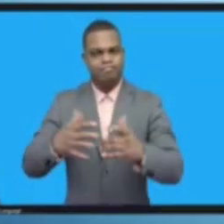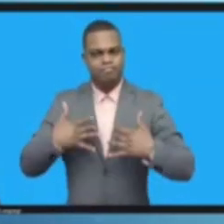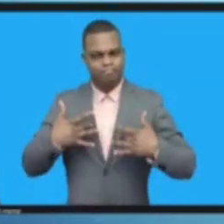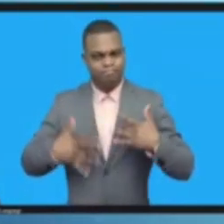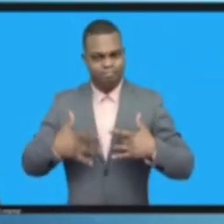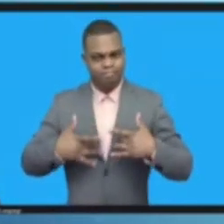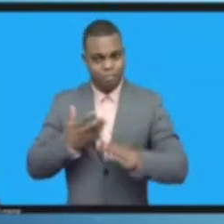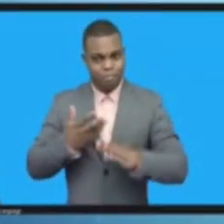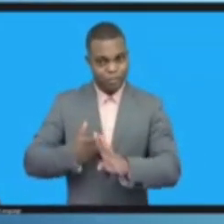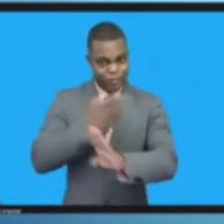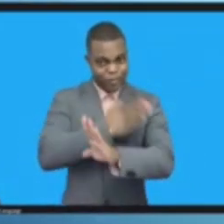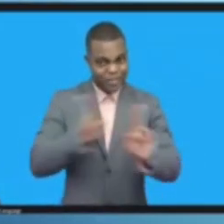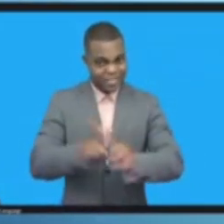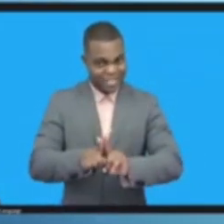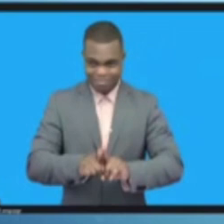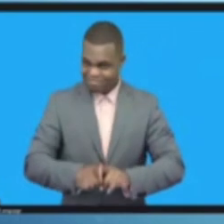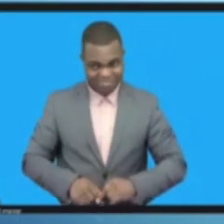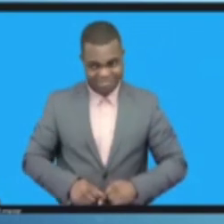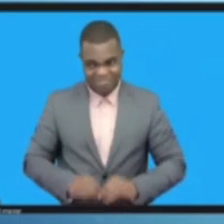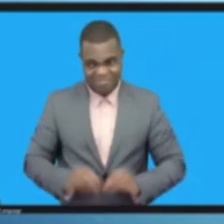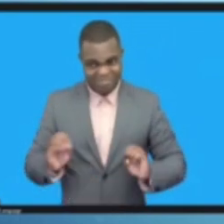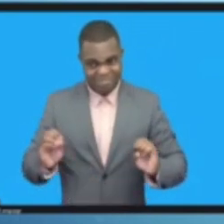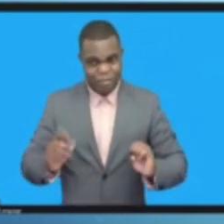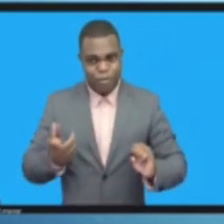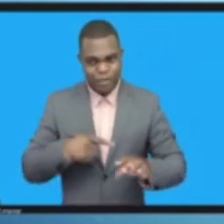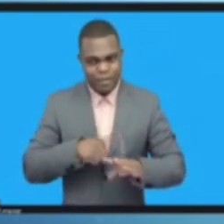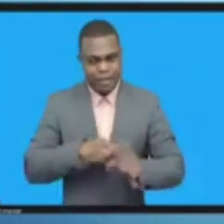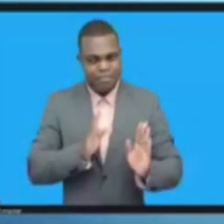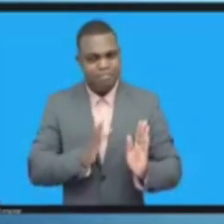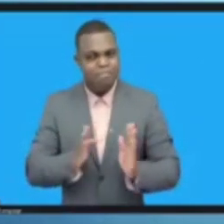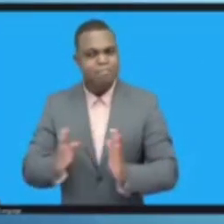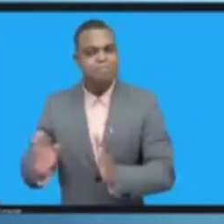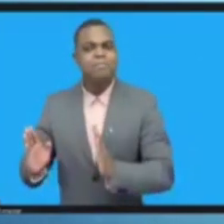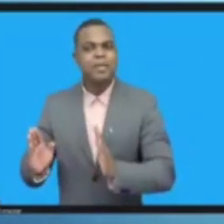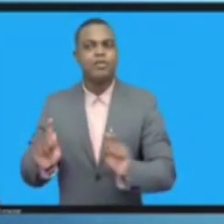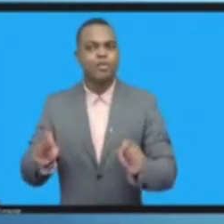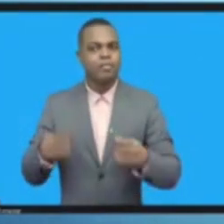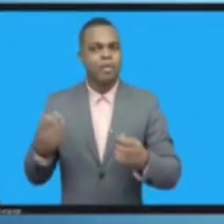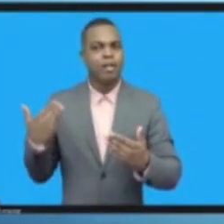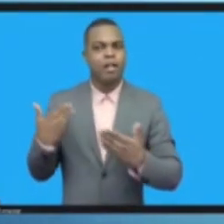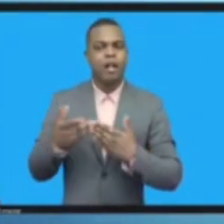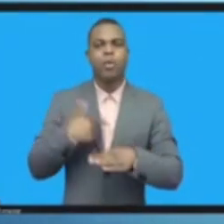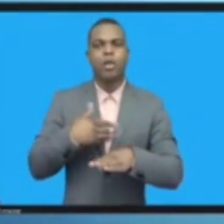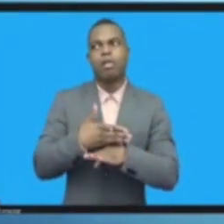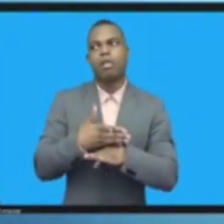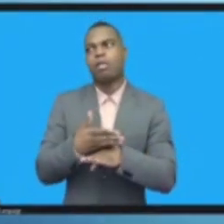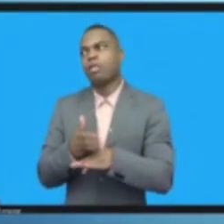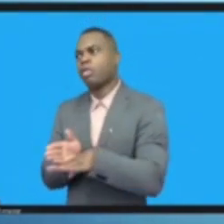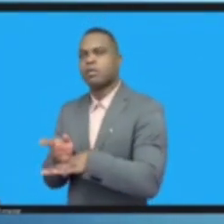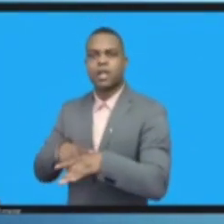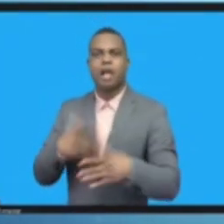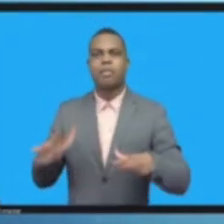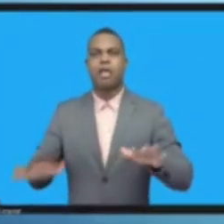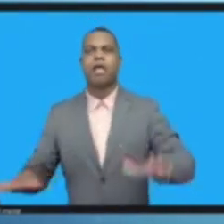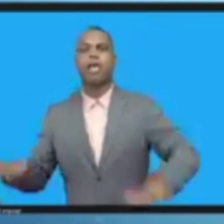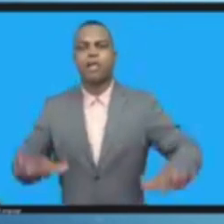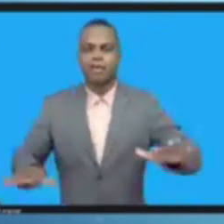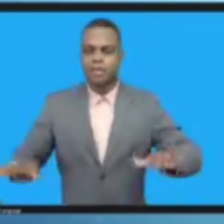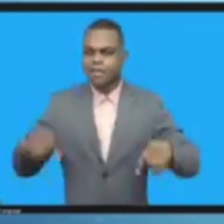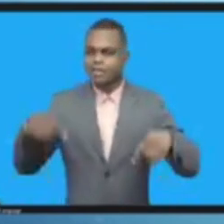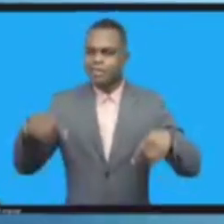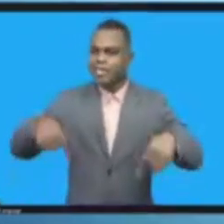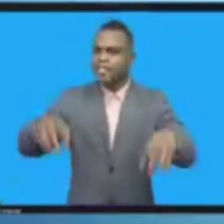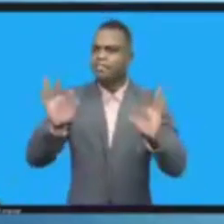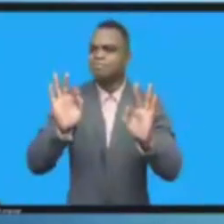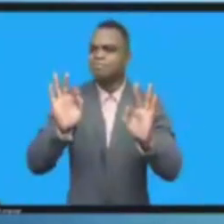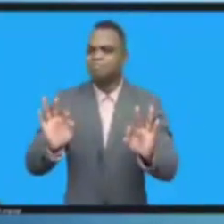Nous nous apprêtons à lancer la session d'ouverture. Nous aurons des discours de certains parties prenantes. Si